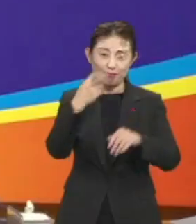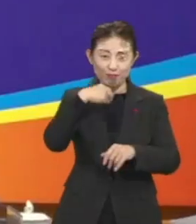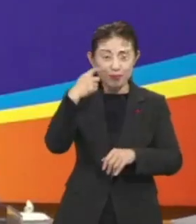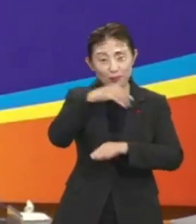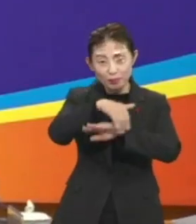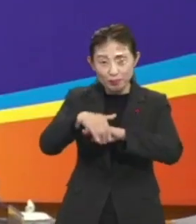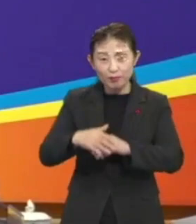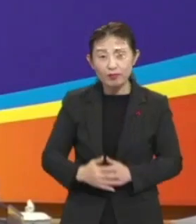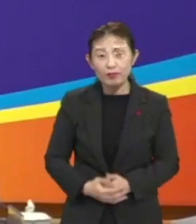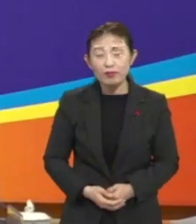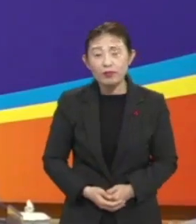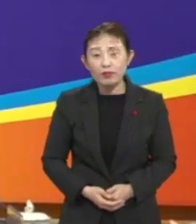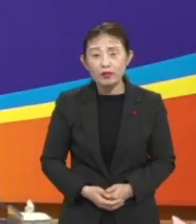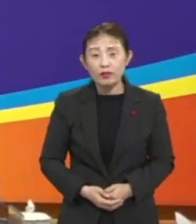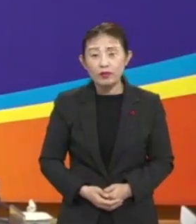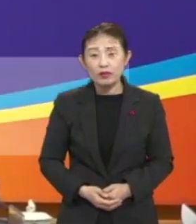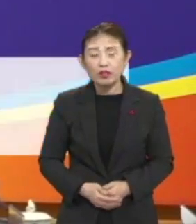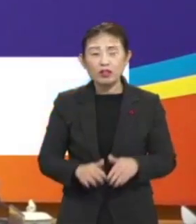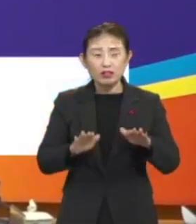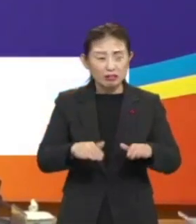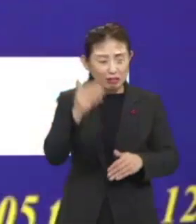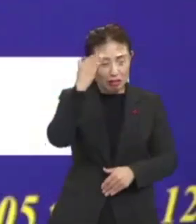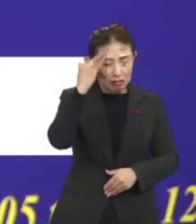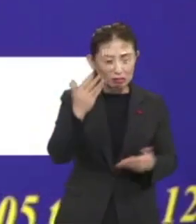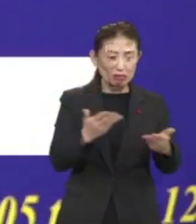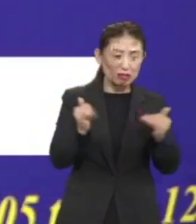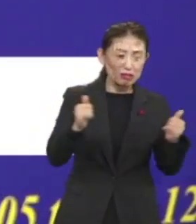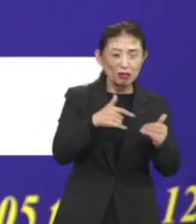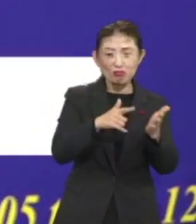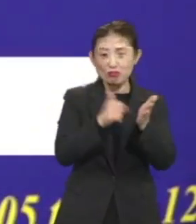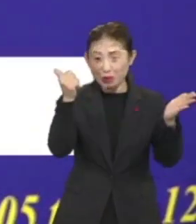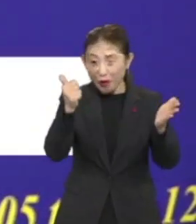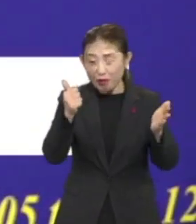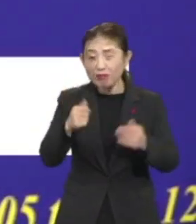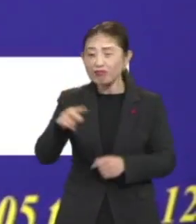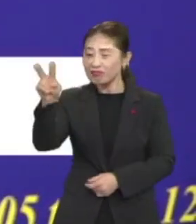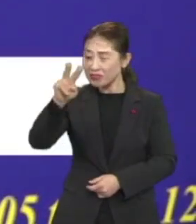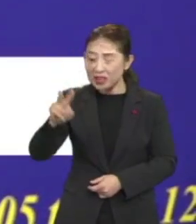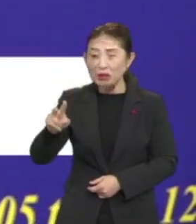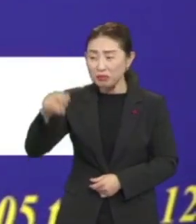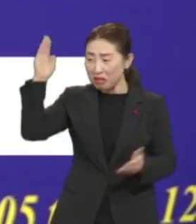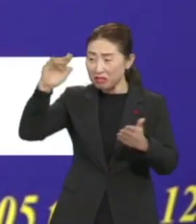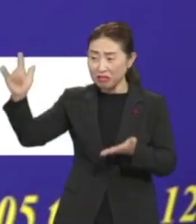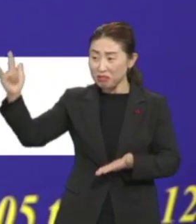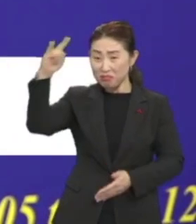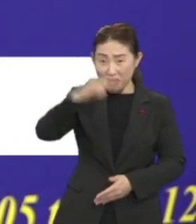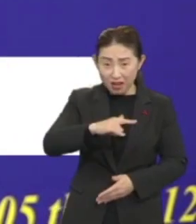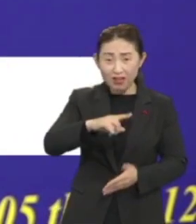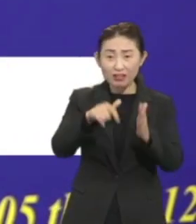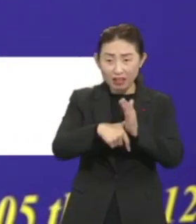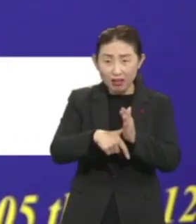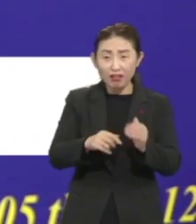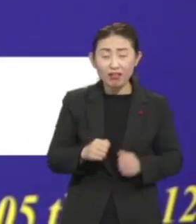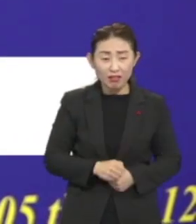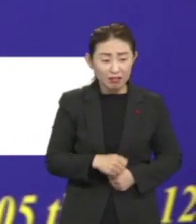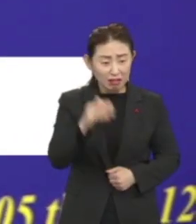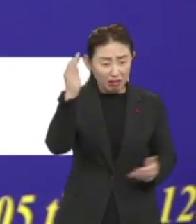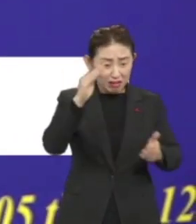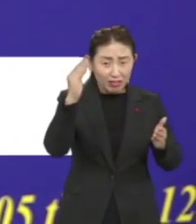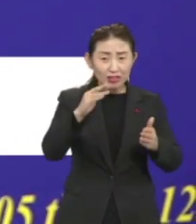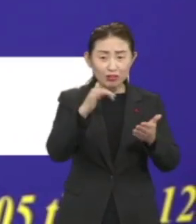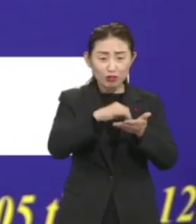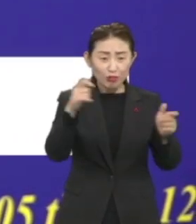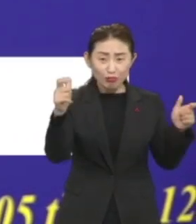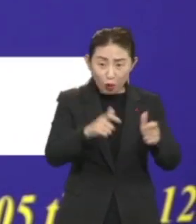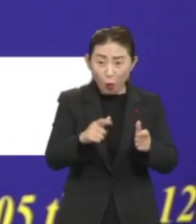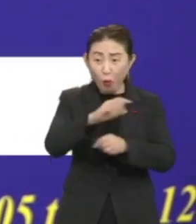밝혔습니다. 근로자 노동력이 그런 부족한 그런 상황이고 학생들이 지금 줄어드는 그런 상황 속에서 유학